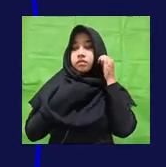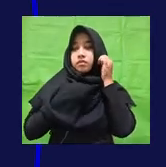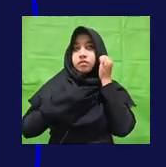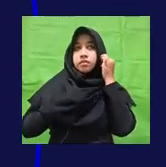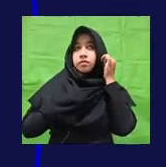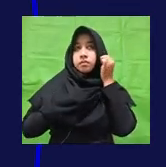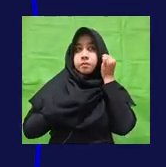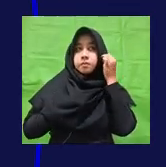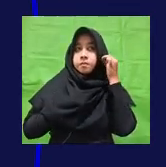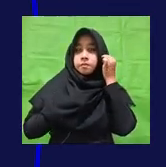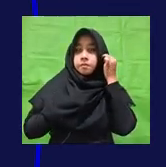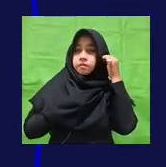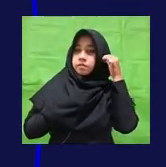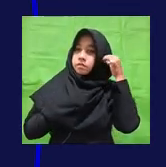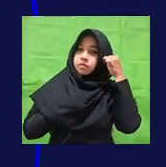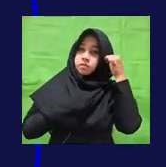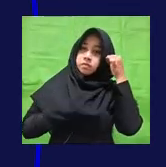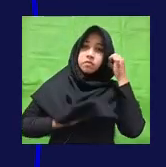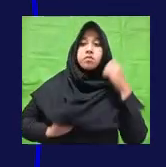Jadi kami berdua mempersiapkan